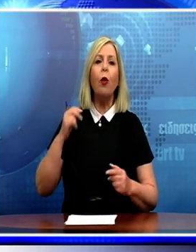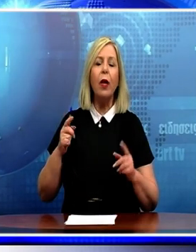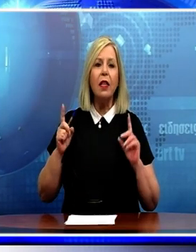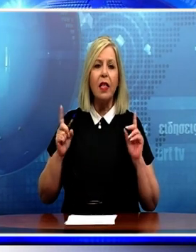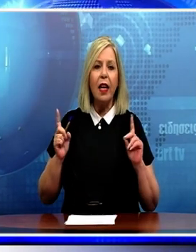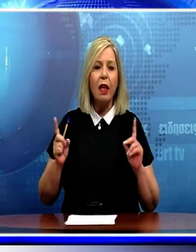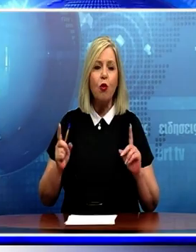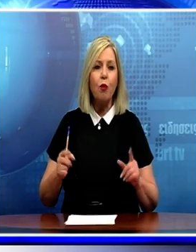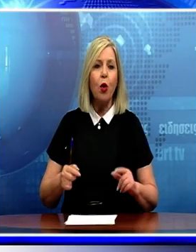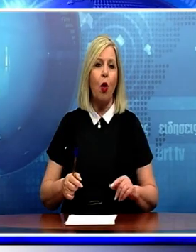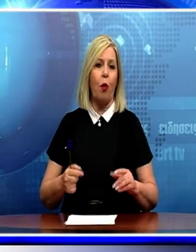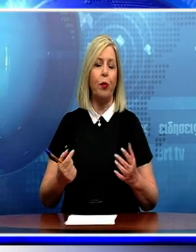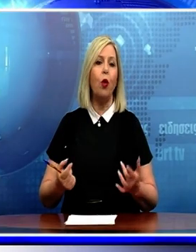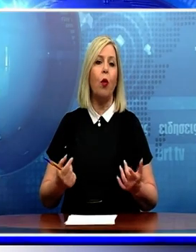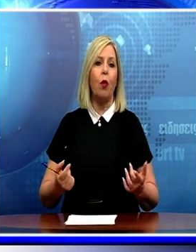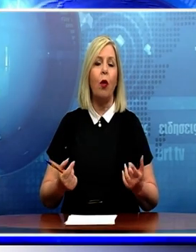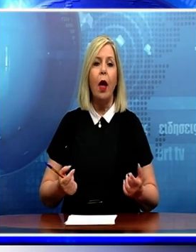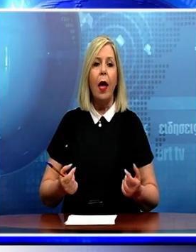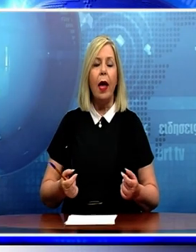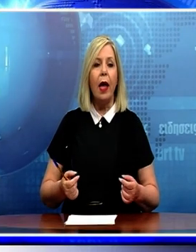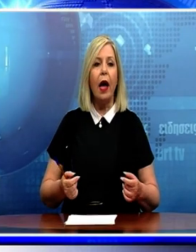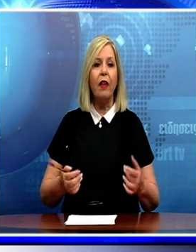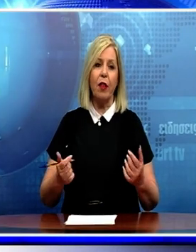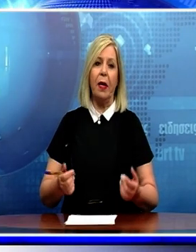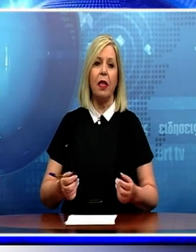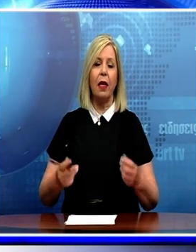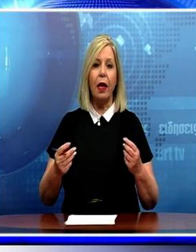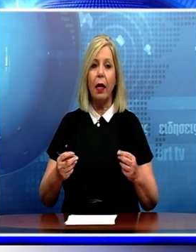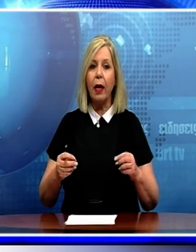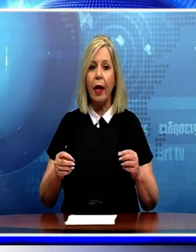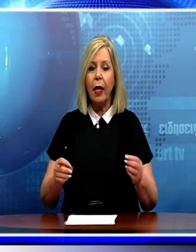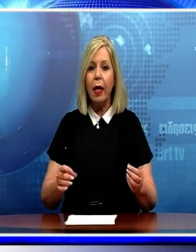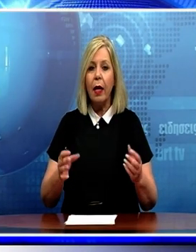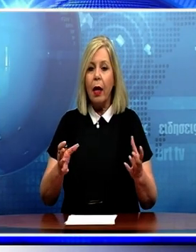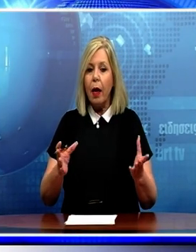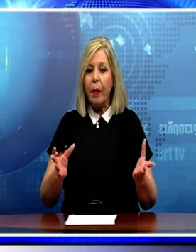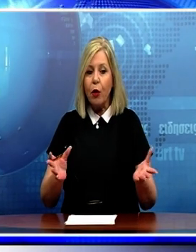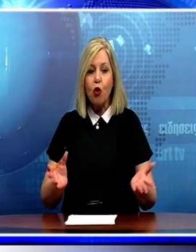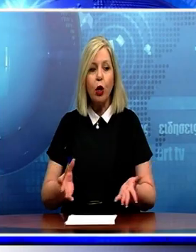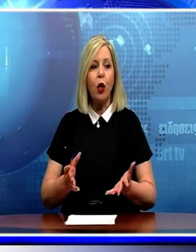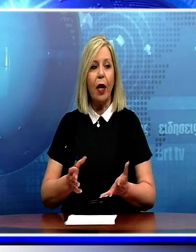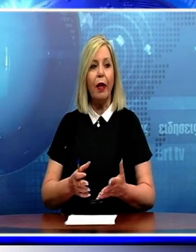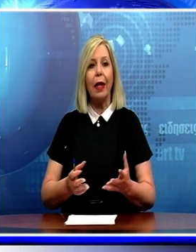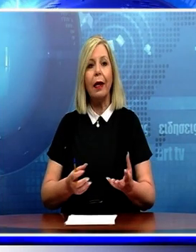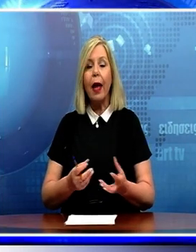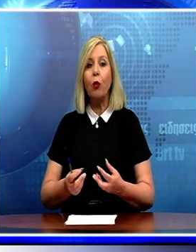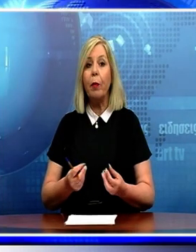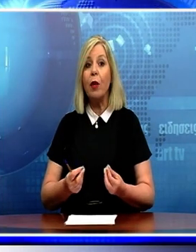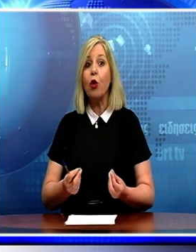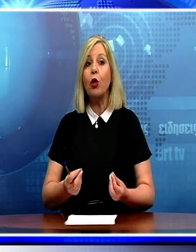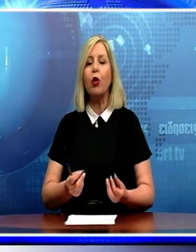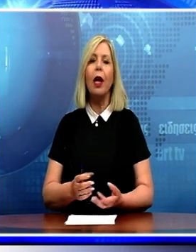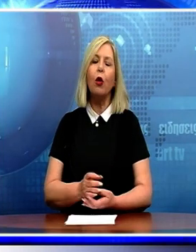πρέπει να έχουν τις κεραίες τους πιο ανεβασμένες. Να είναι περισσότερο, αν θέλετε, να